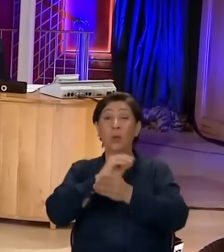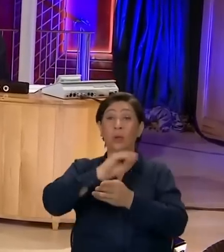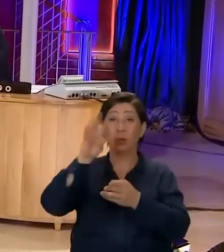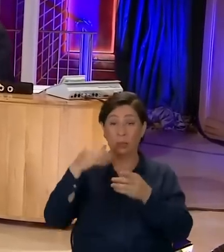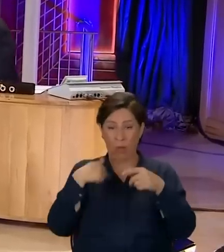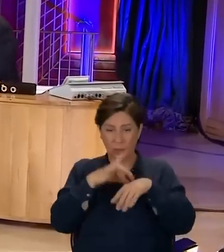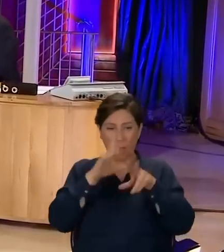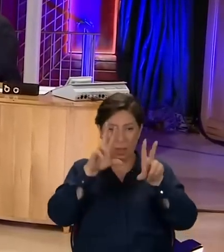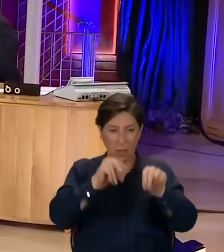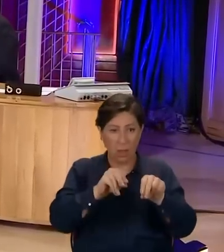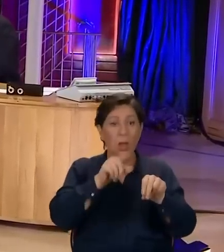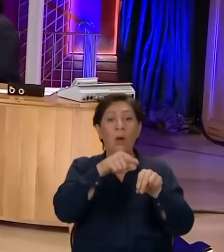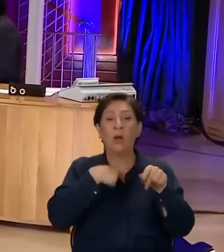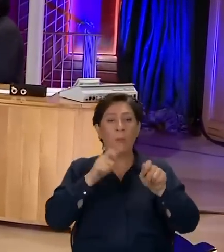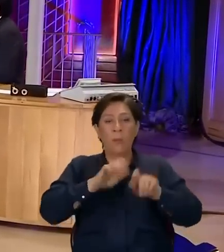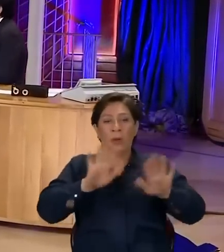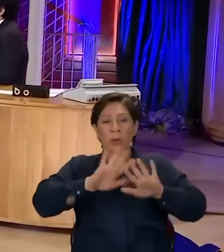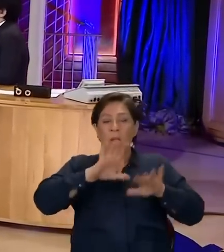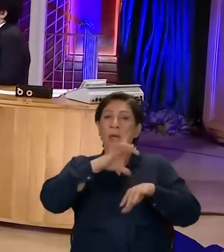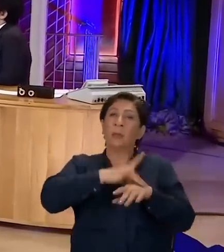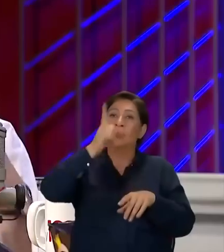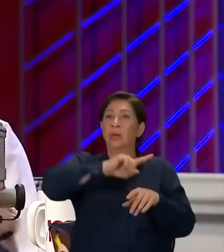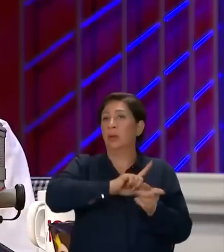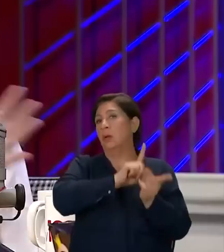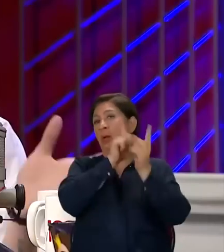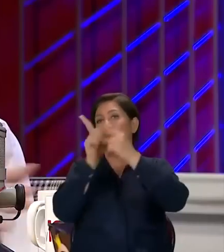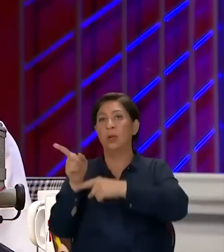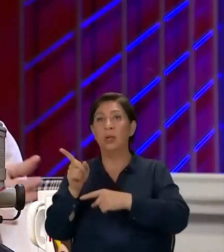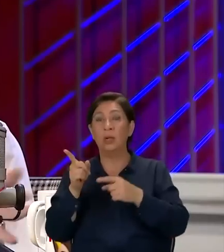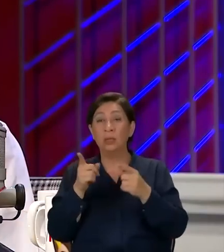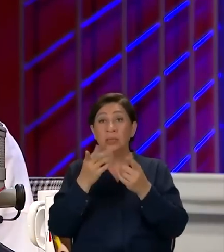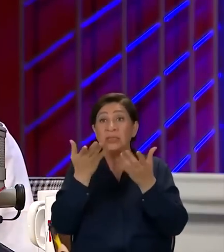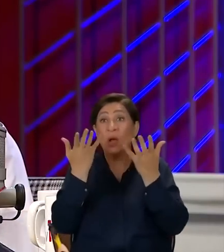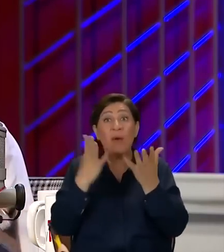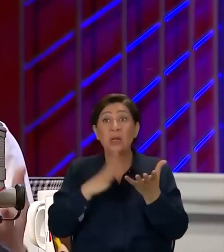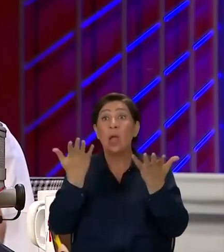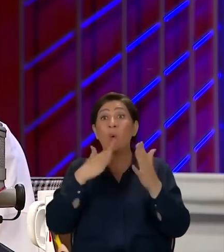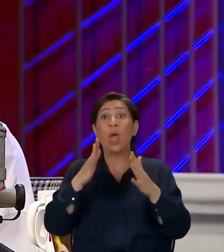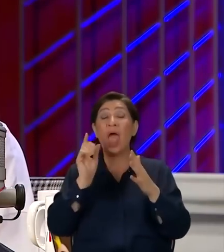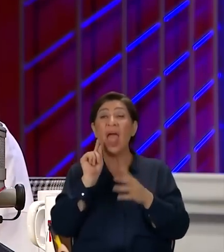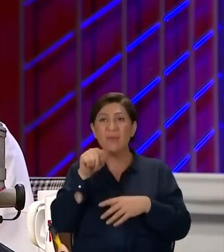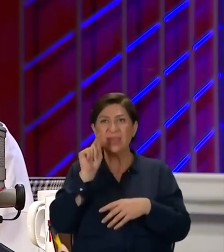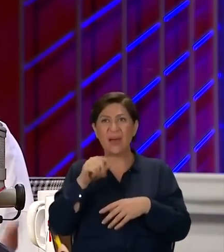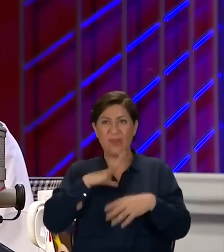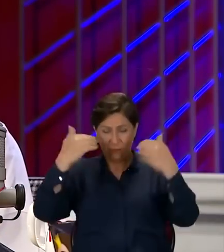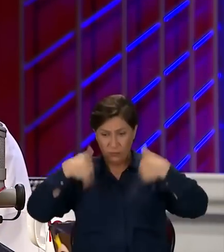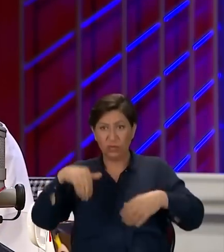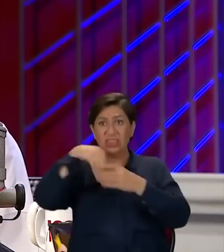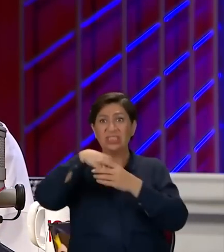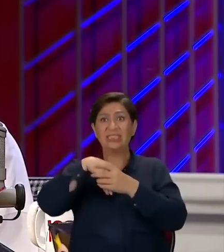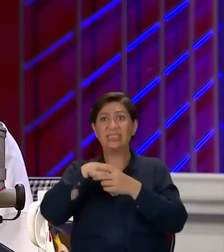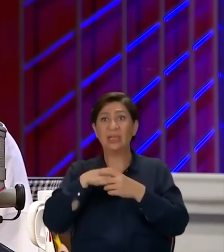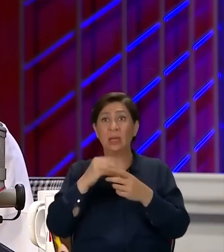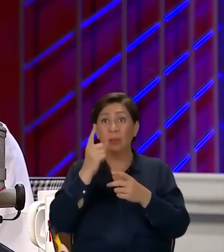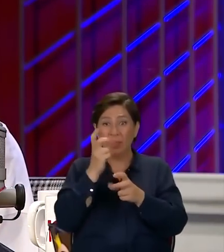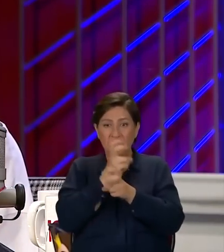de oldu. Tabii öyle şeyler oldu yani. Başhekimler falan bulamadılar ne var ne yok. Büyük bir enfeksiyon var vücutta. Yürüyen